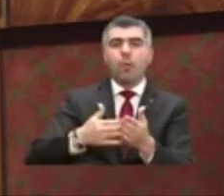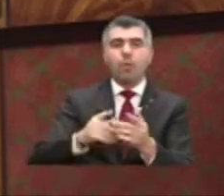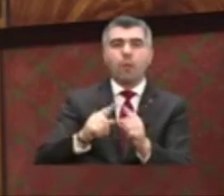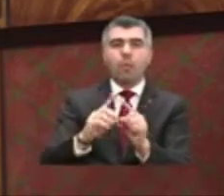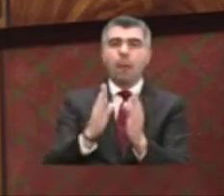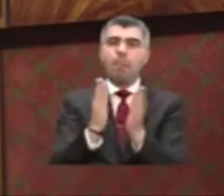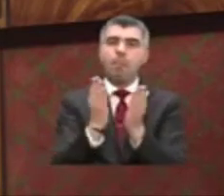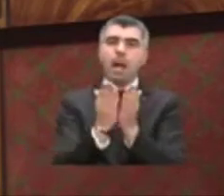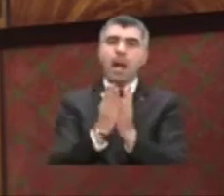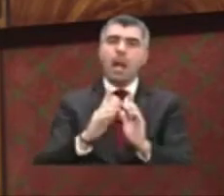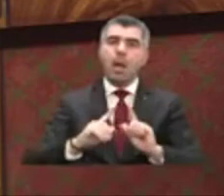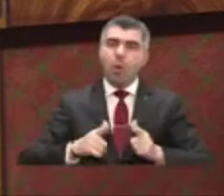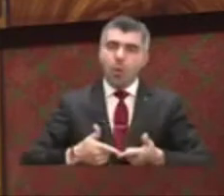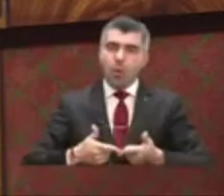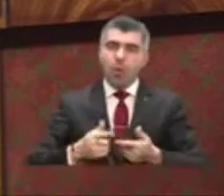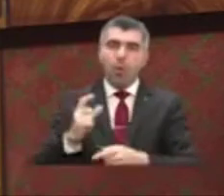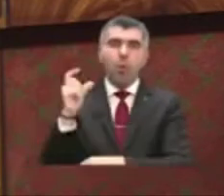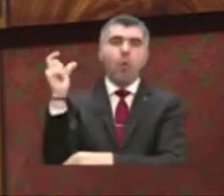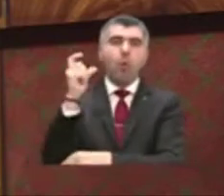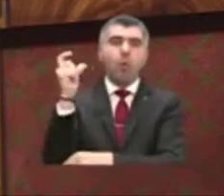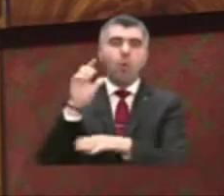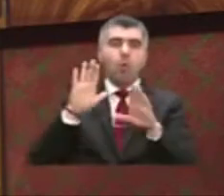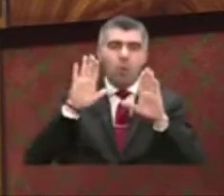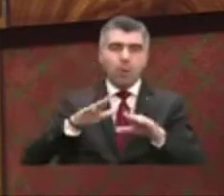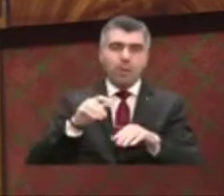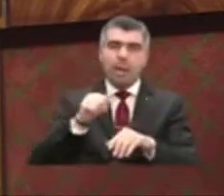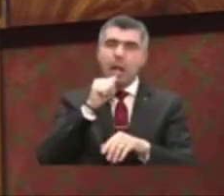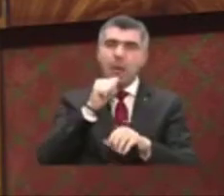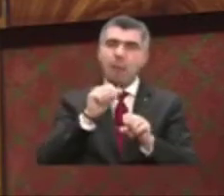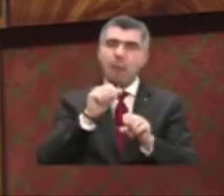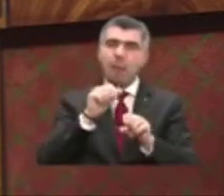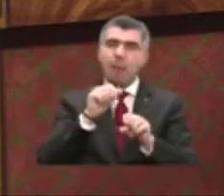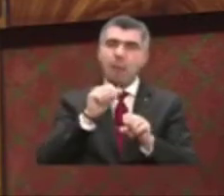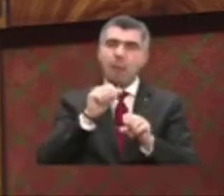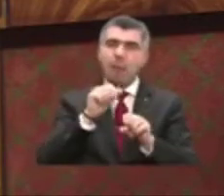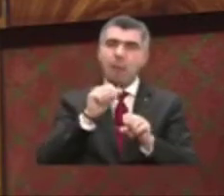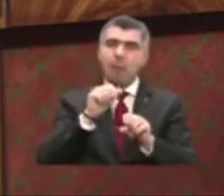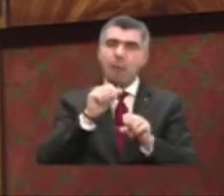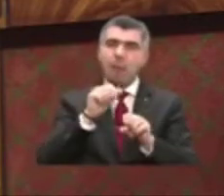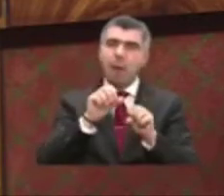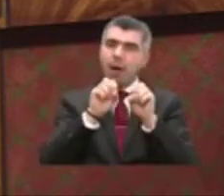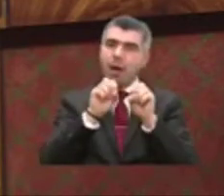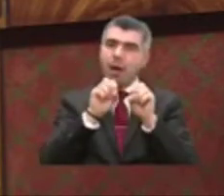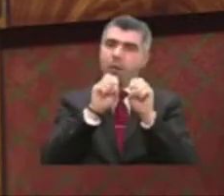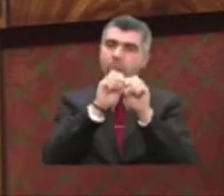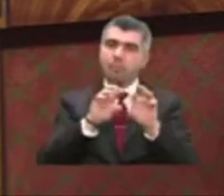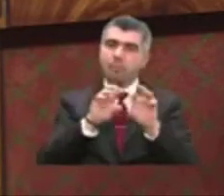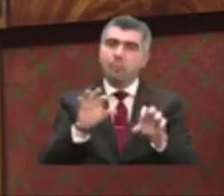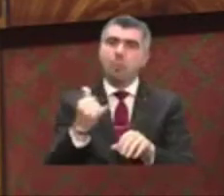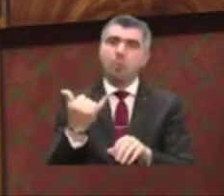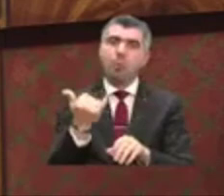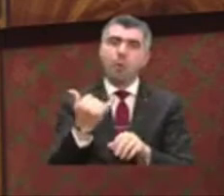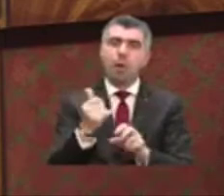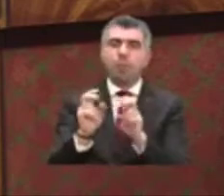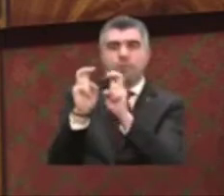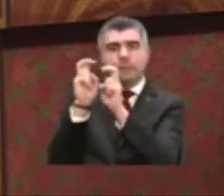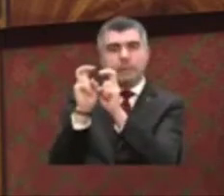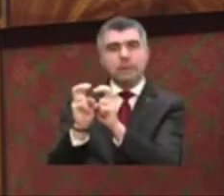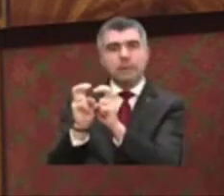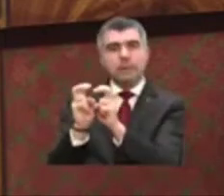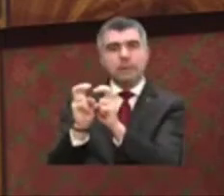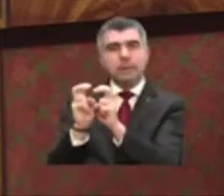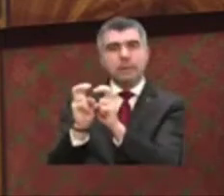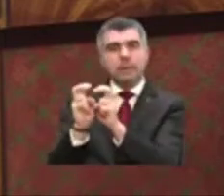المدارس وتزويد المساجد بالماء الصالح للشرب، باش اننا نقلل صالح الشرب، باش اننا نقلصوا خصوصا بالنسبه